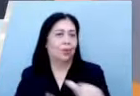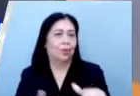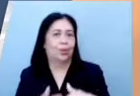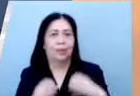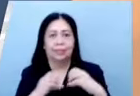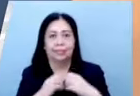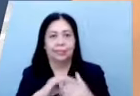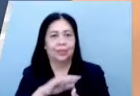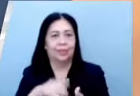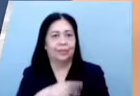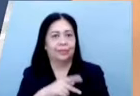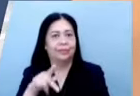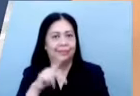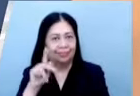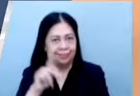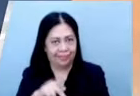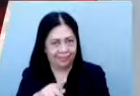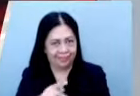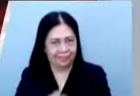bansa.